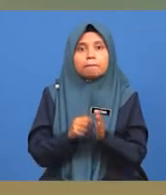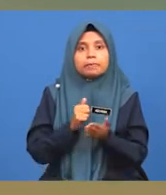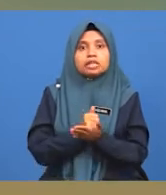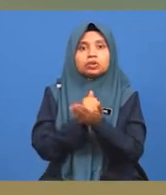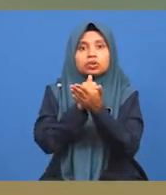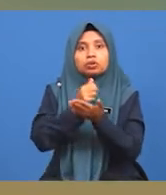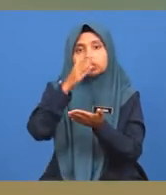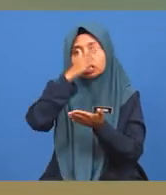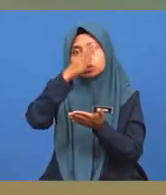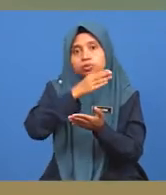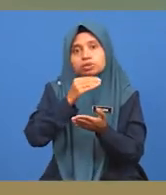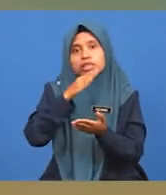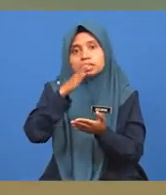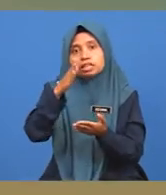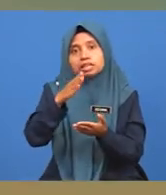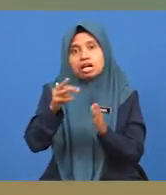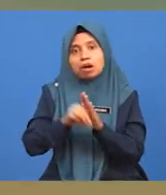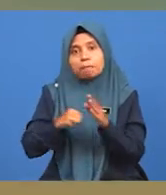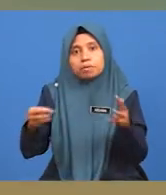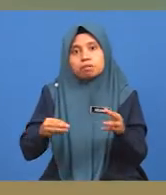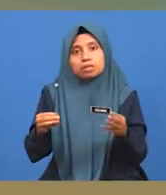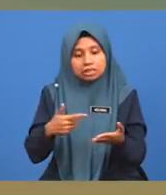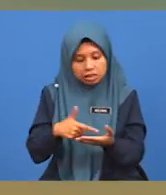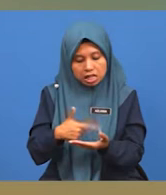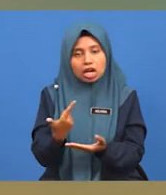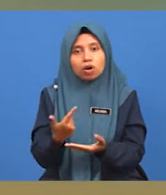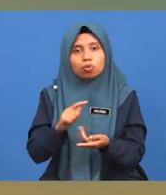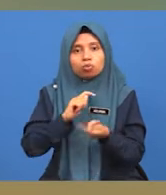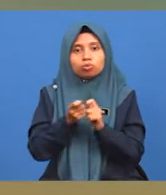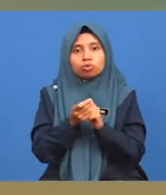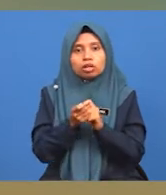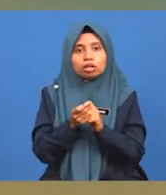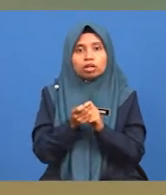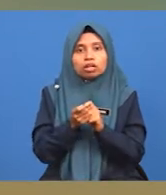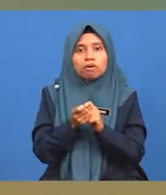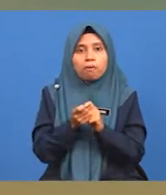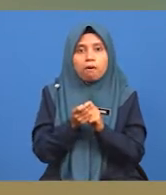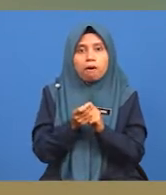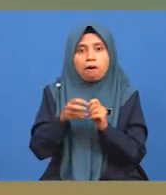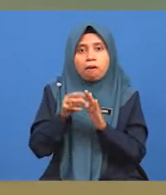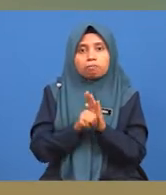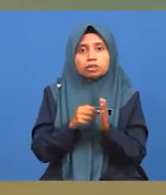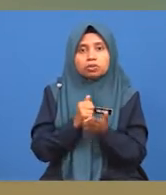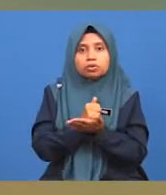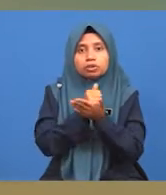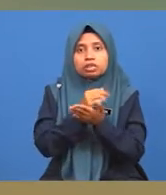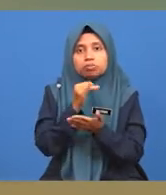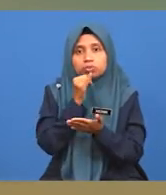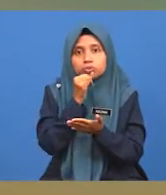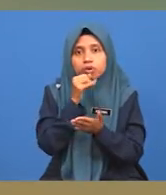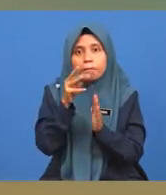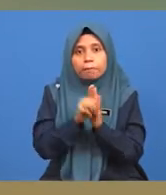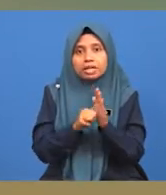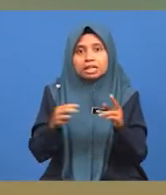Menolong datuk dan nenek memasak lauk ditukarkan kepada